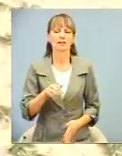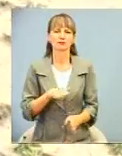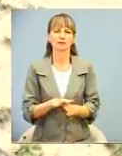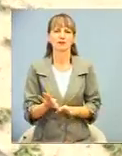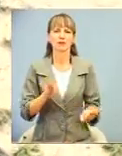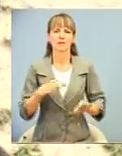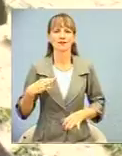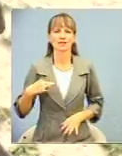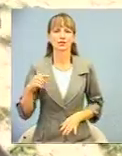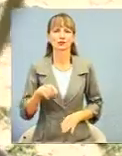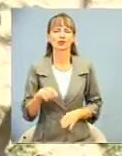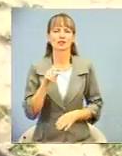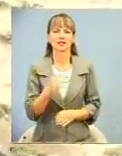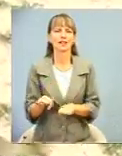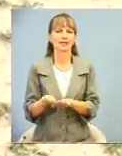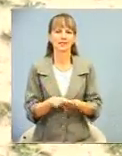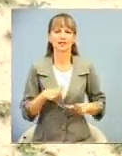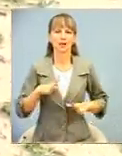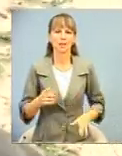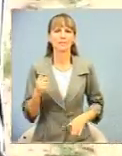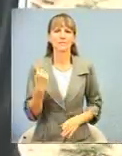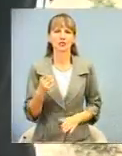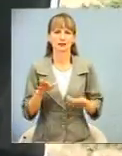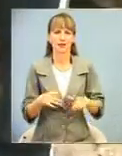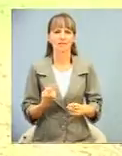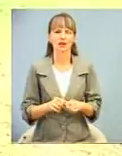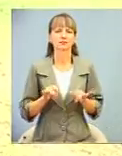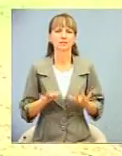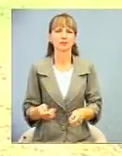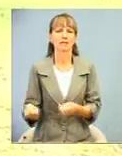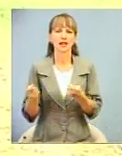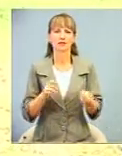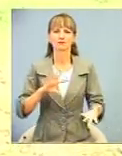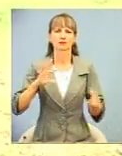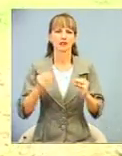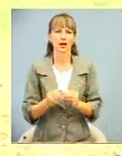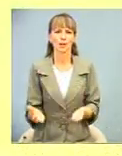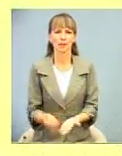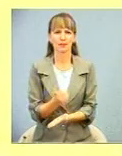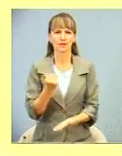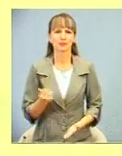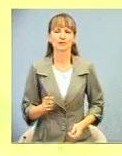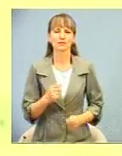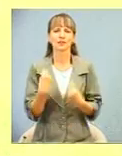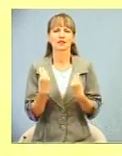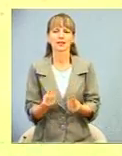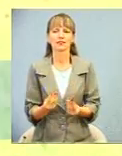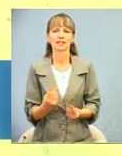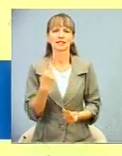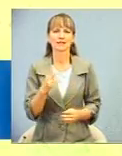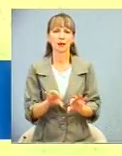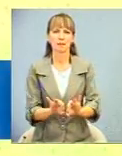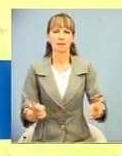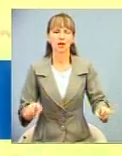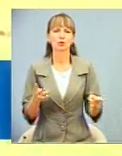вибіркою речей. Тут їй рівних не було. І саме перше місце у цій вправі принесло загальну перемогу. Давали дві ці палки,